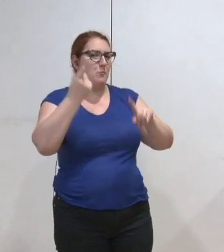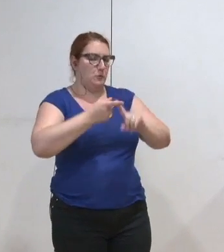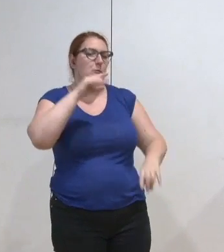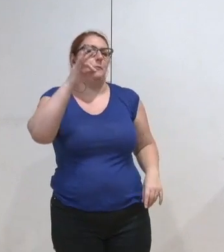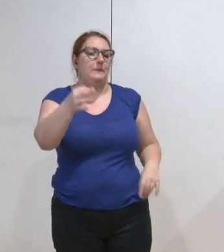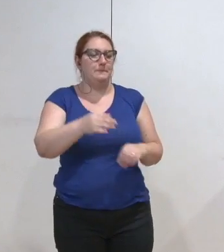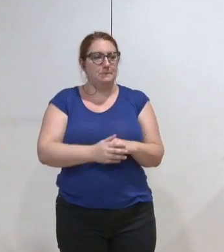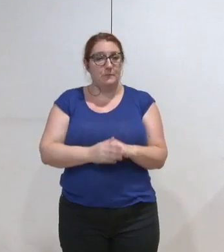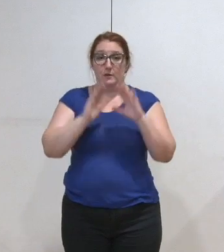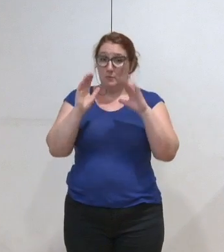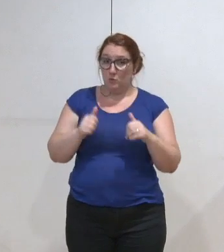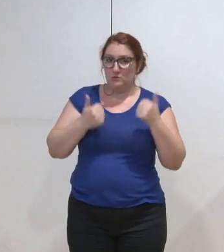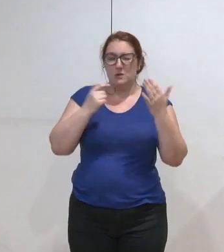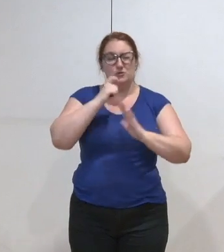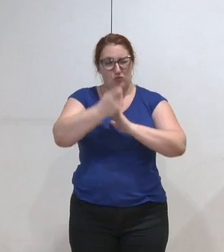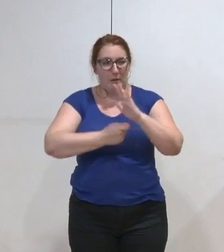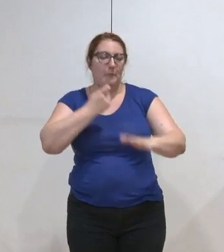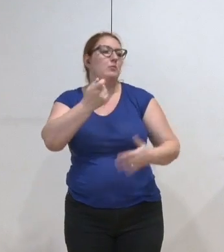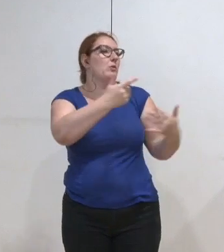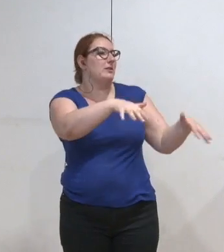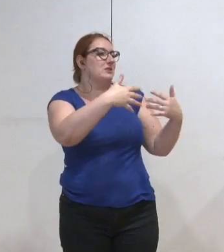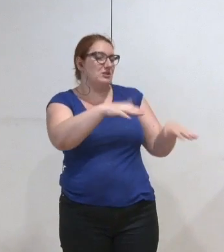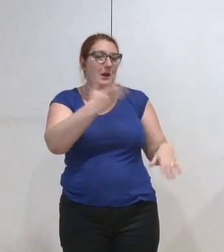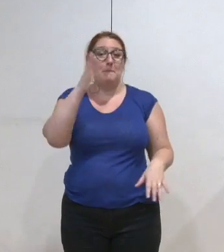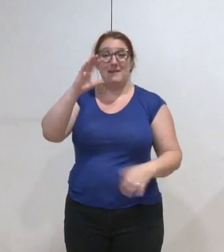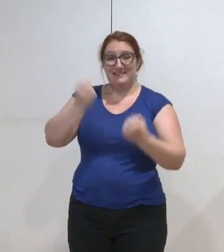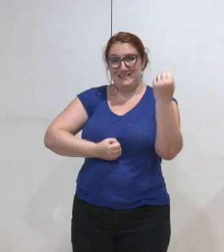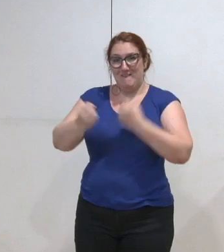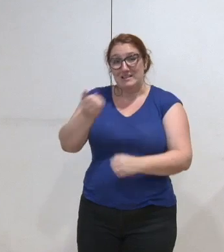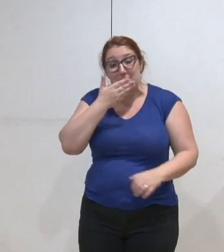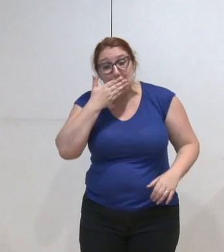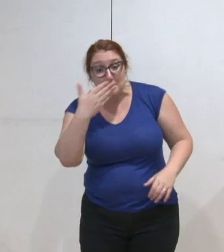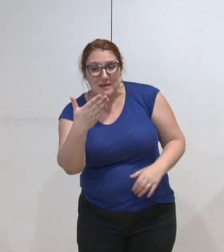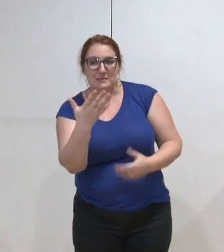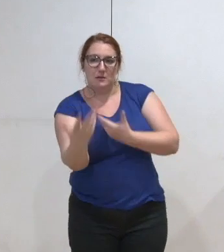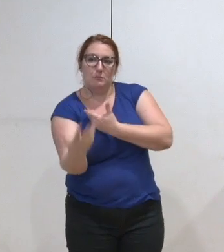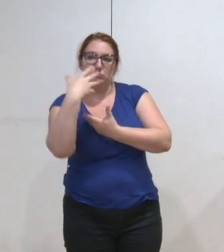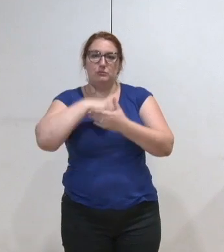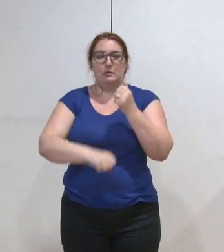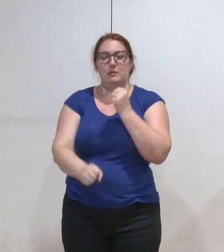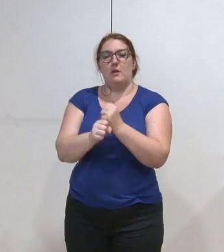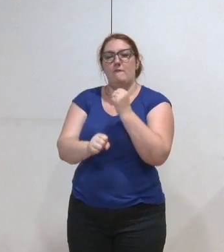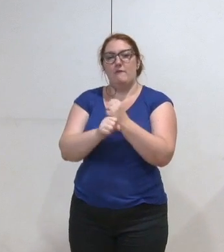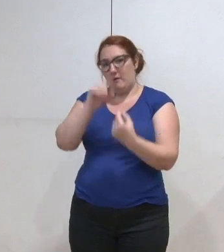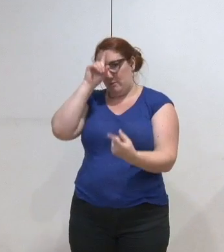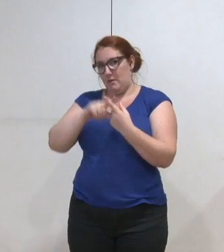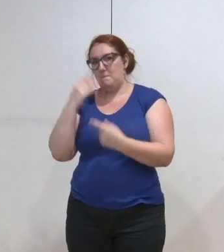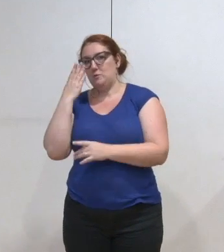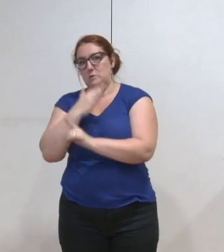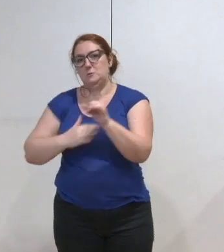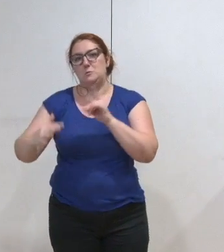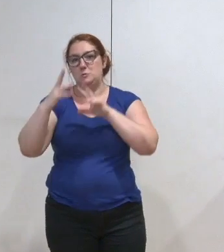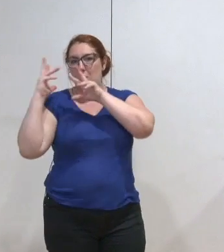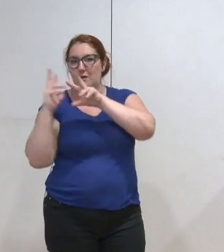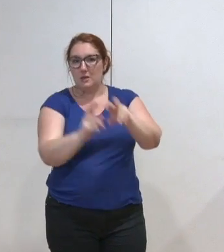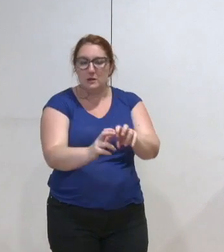de remercier une nouvelle fois cela a été fait les services qui ont travaillé sur cette analyse des besoins sociaux qui